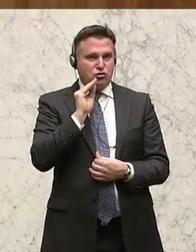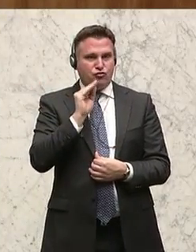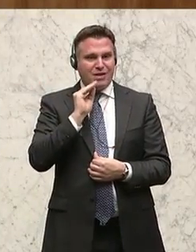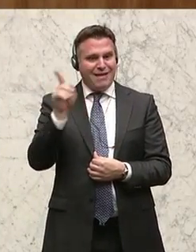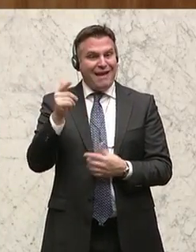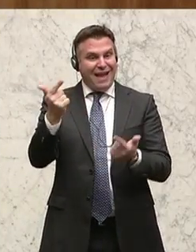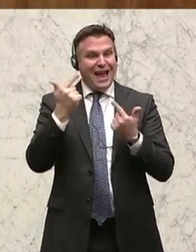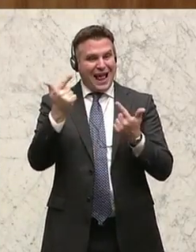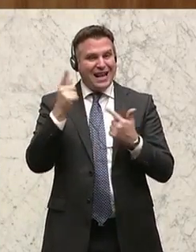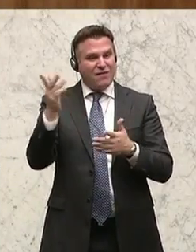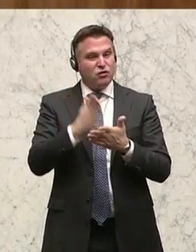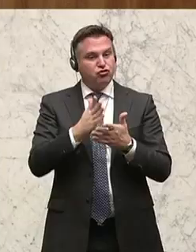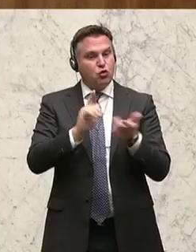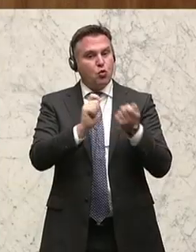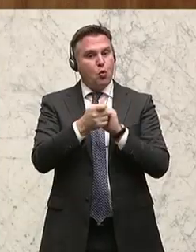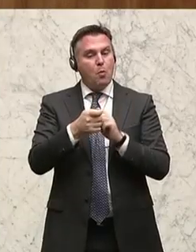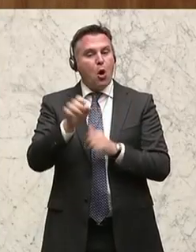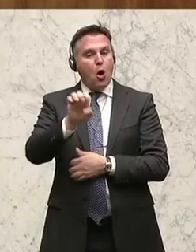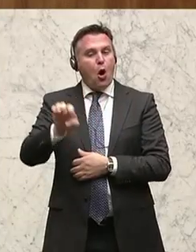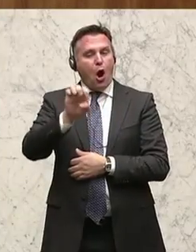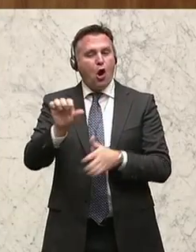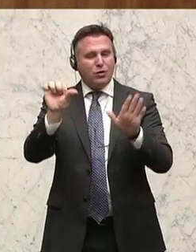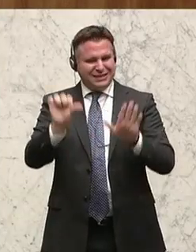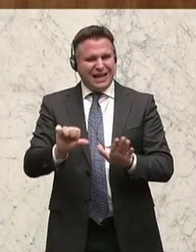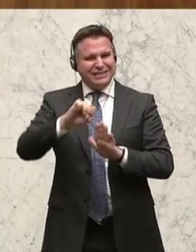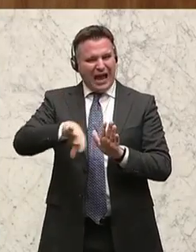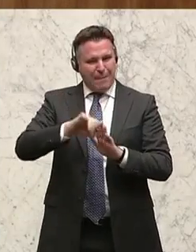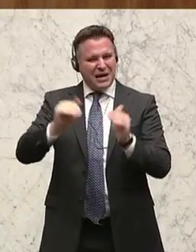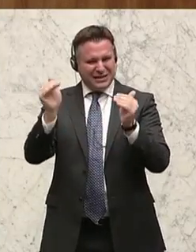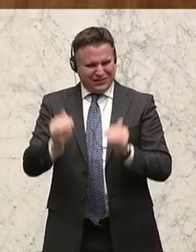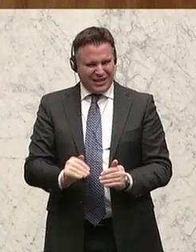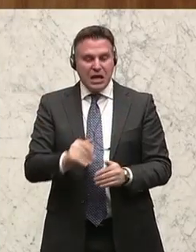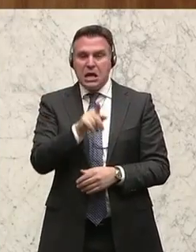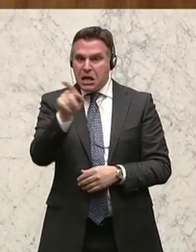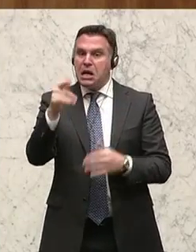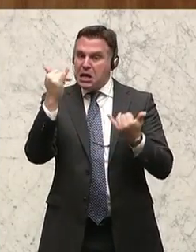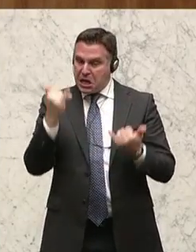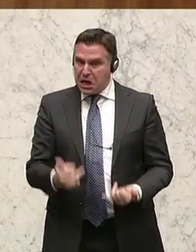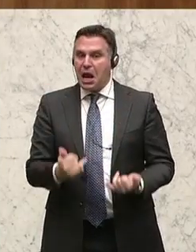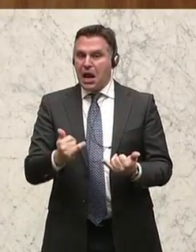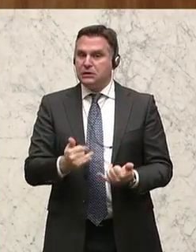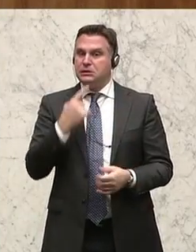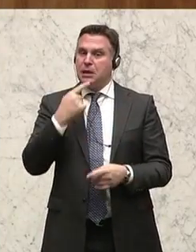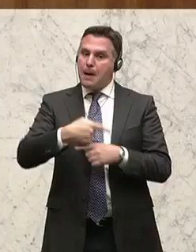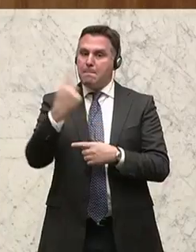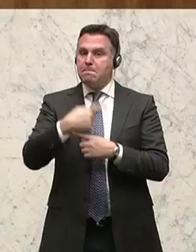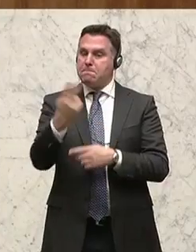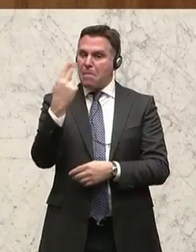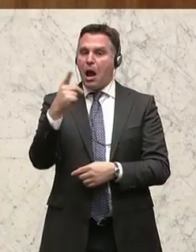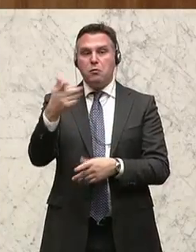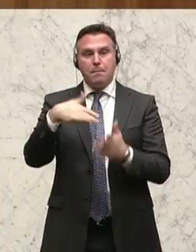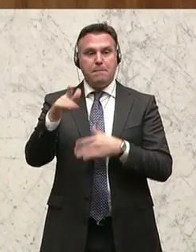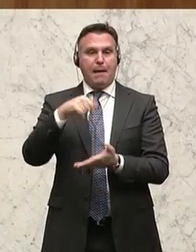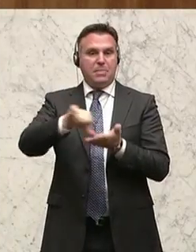Hälfte seiner Lkw auf Euro 6 umgestellt und er hat jetzt die viel größere Preissteigerung bei der Maut von einem Jahr als